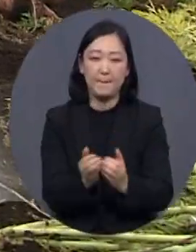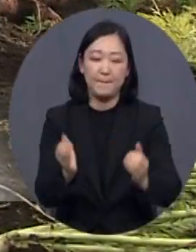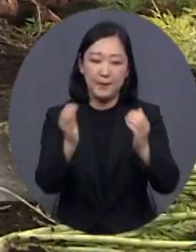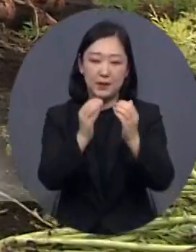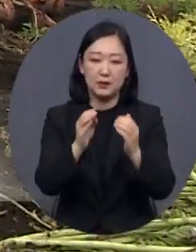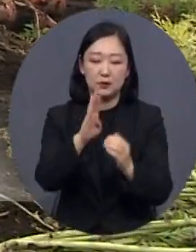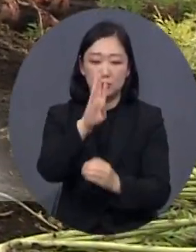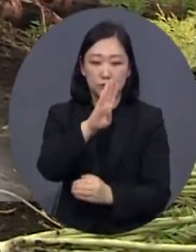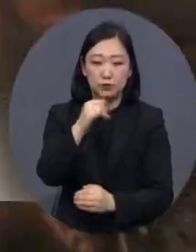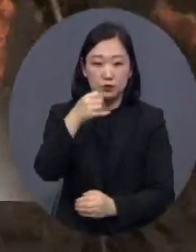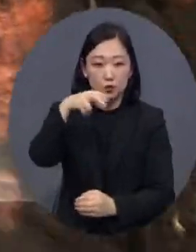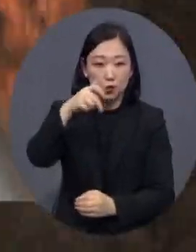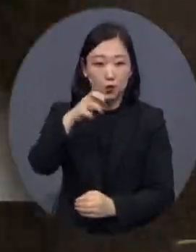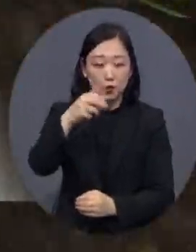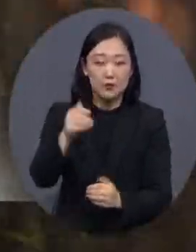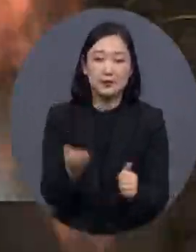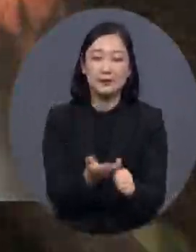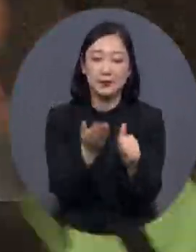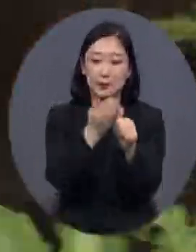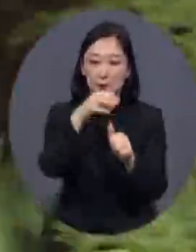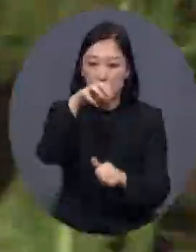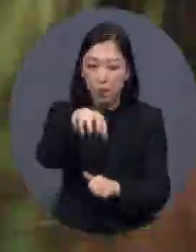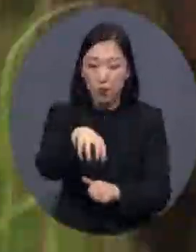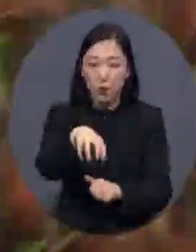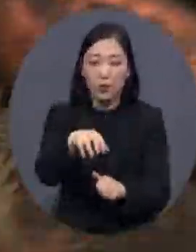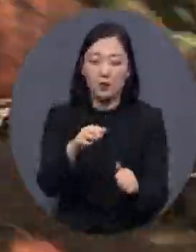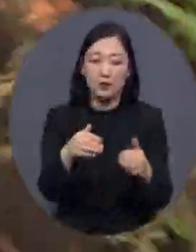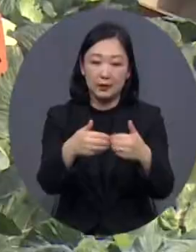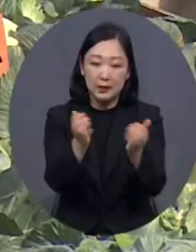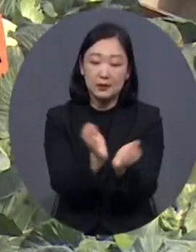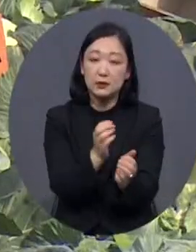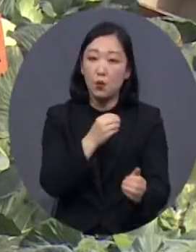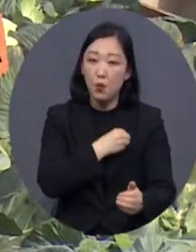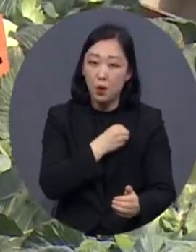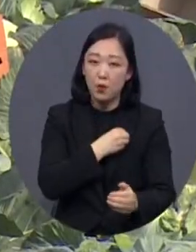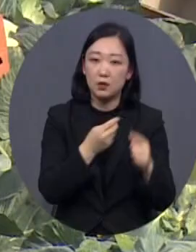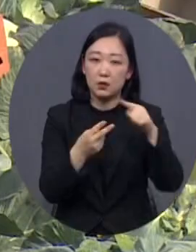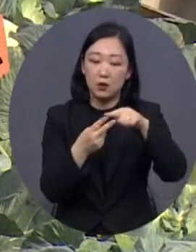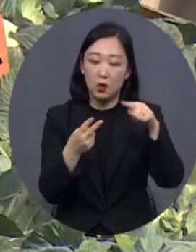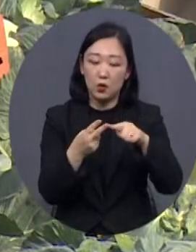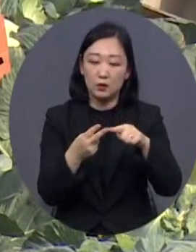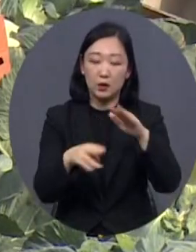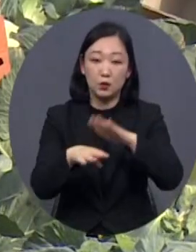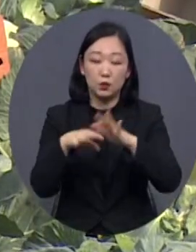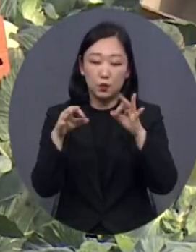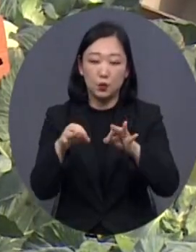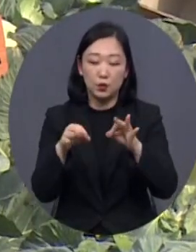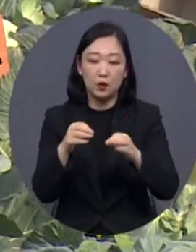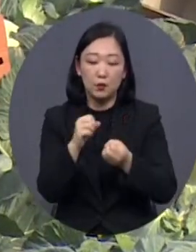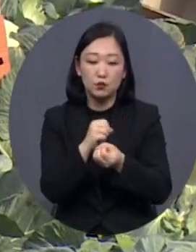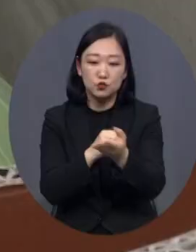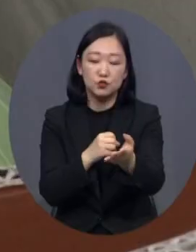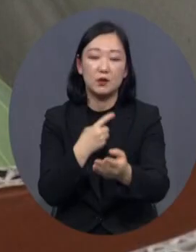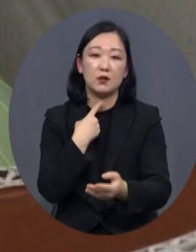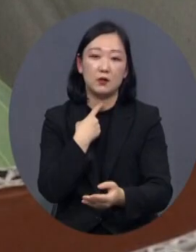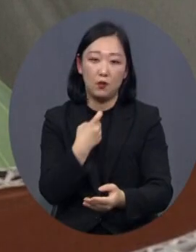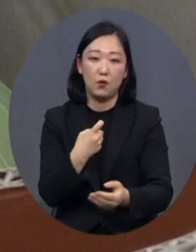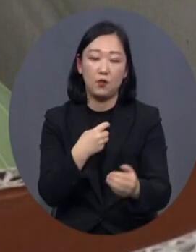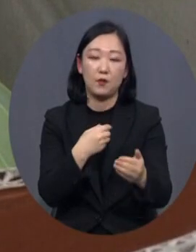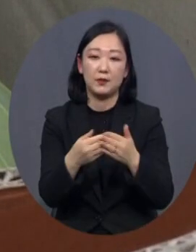재배농가 가운데 밭작물 제주형 자조금 단체 회원이거나 지역농협 개통 출하 실적에 있는 농업인